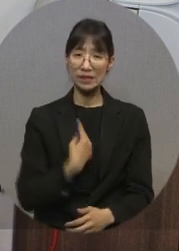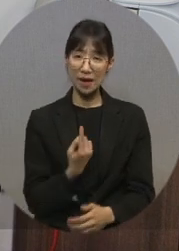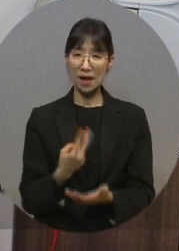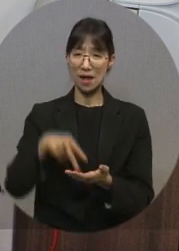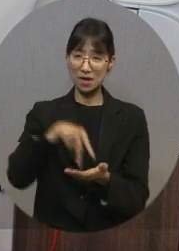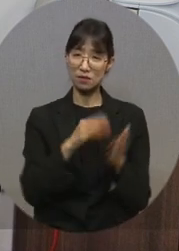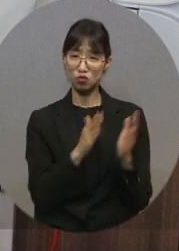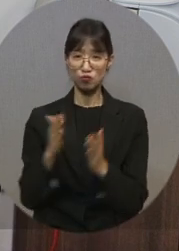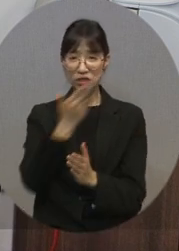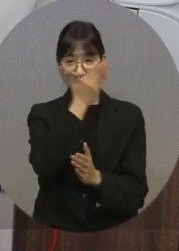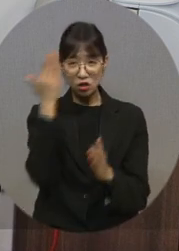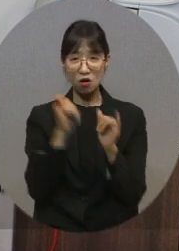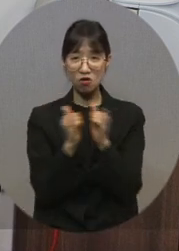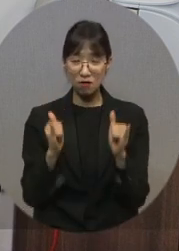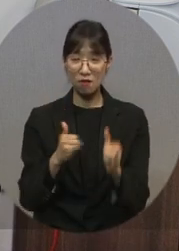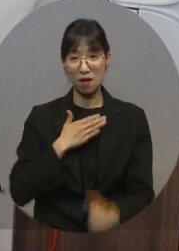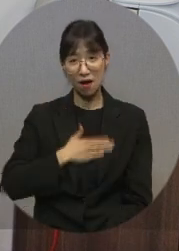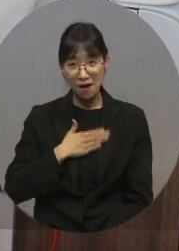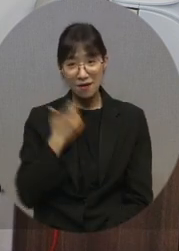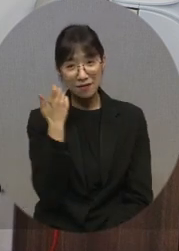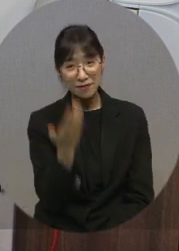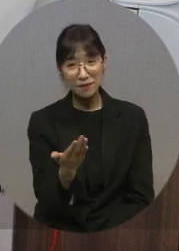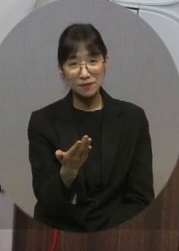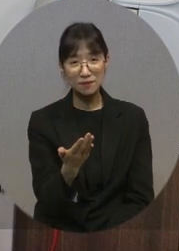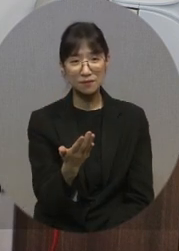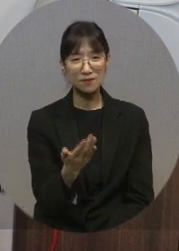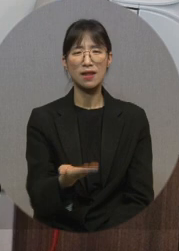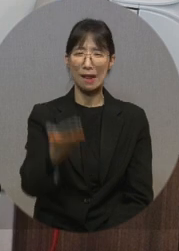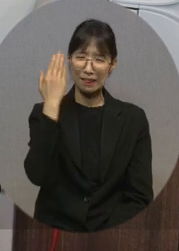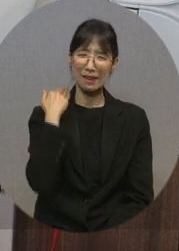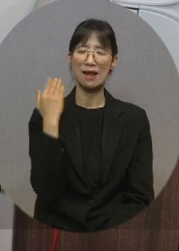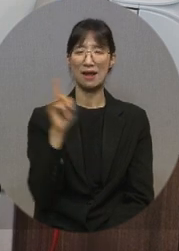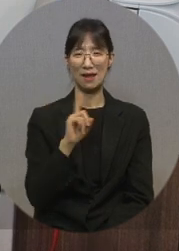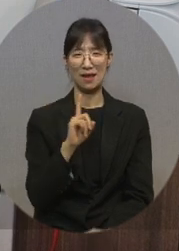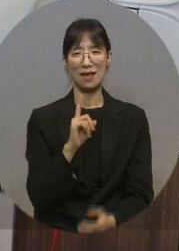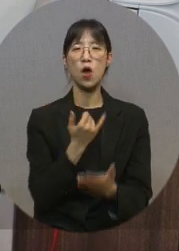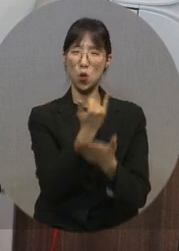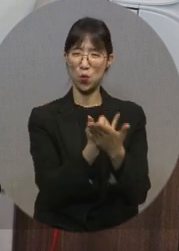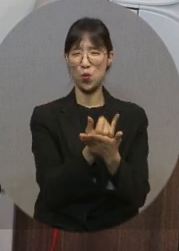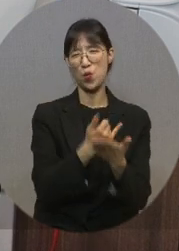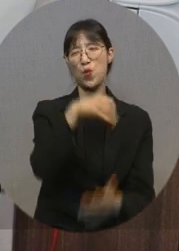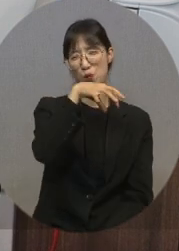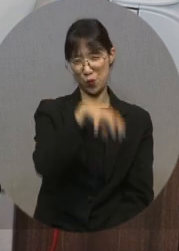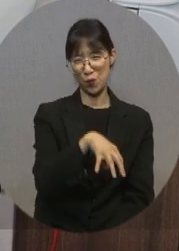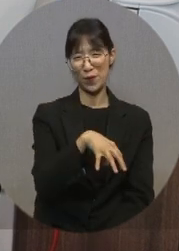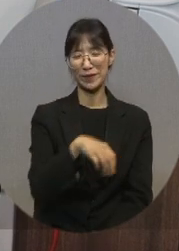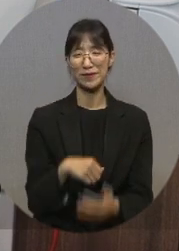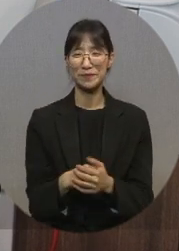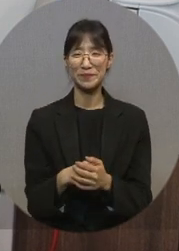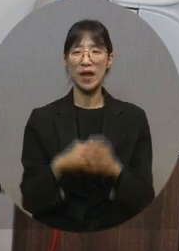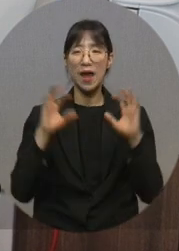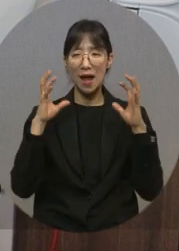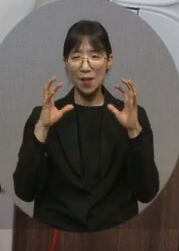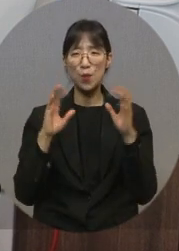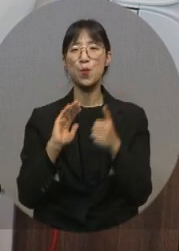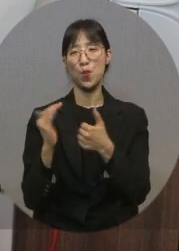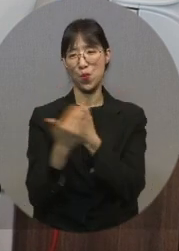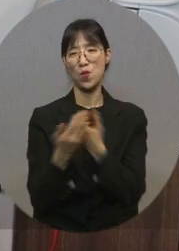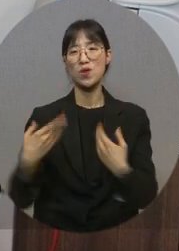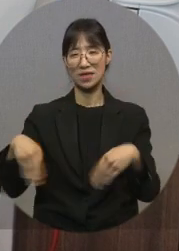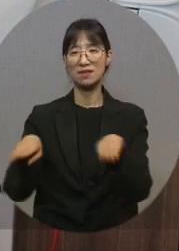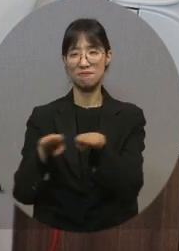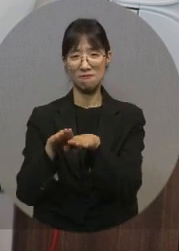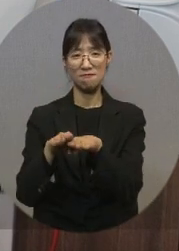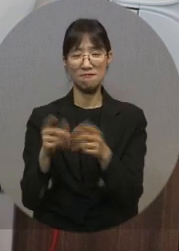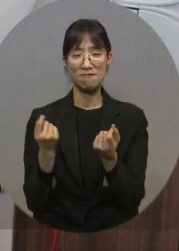자립준비 청년에 대해서 혹시 알고 계신가요? 사실 옛날에는 그 저희가 보육원이라고 하고요,